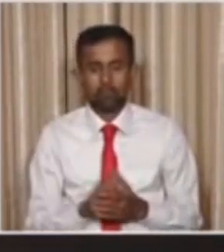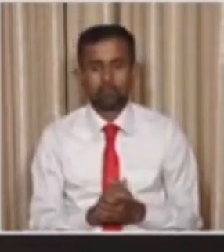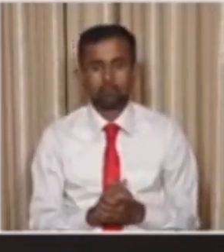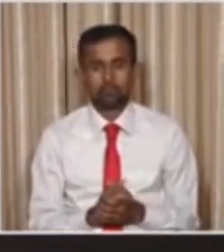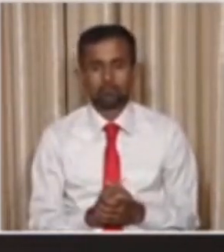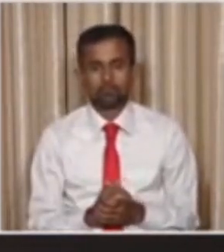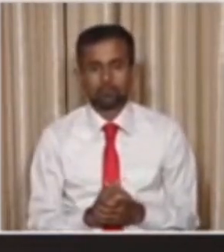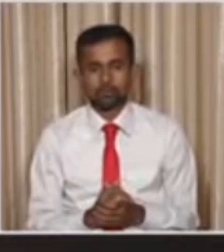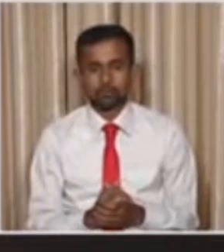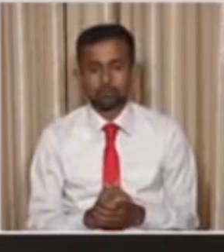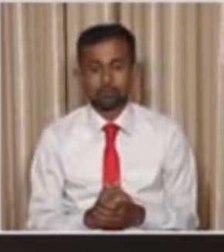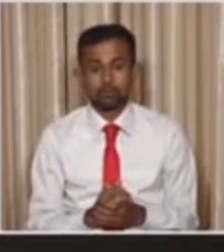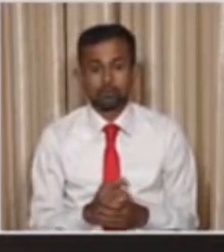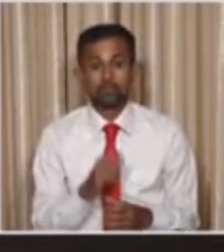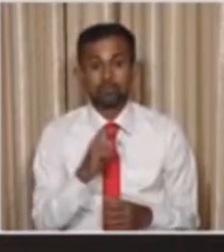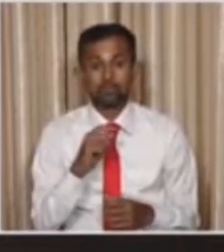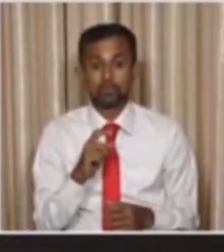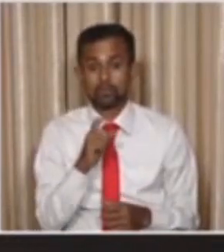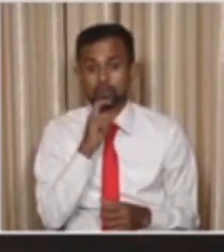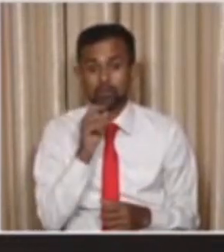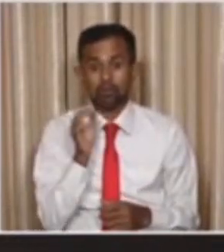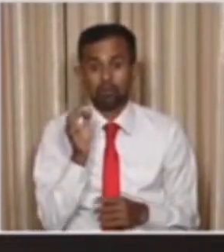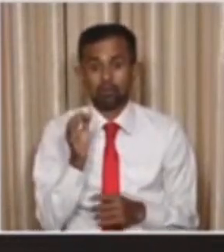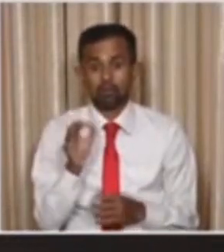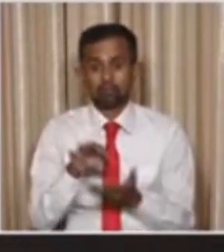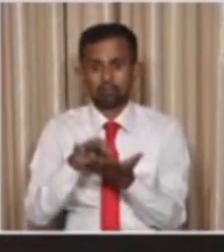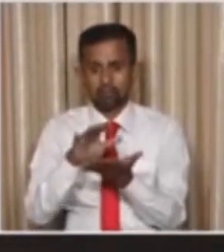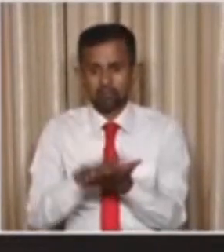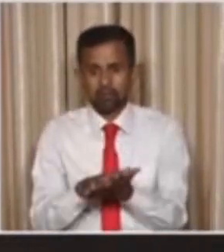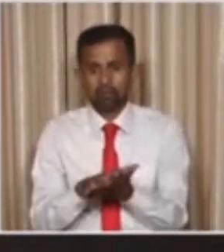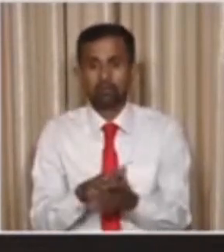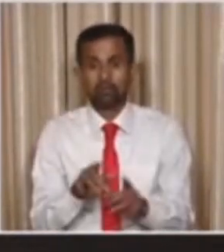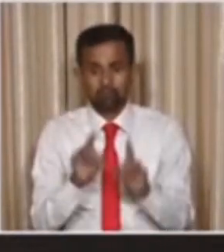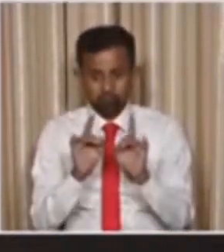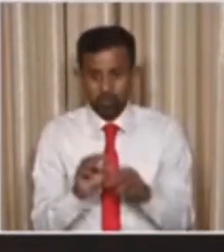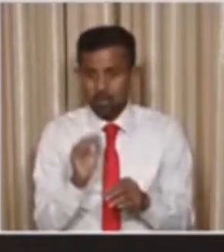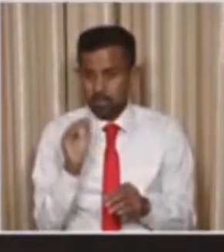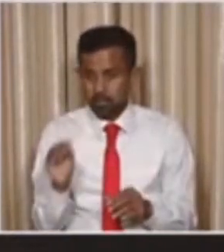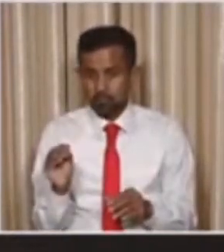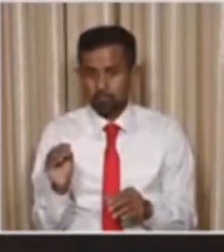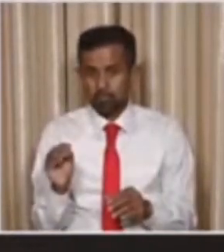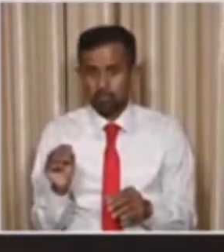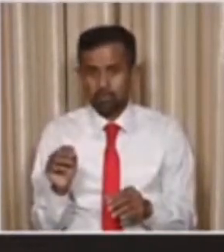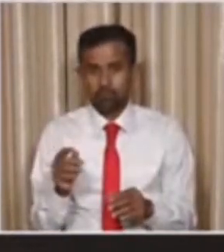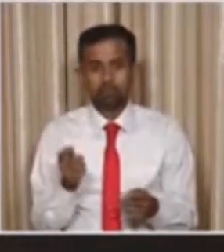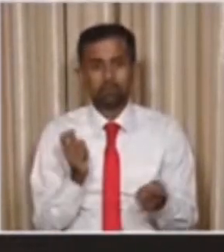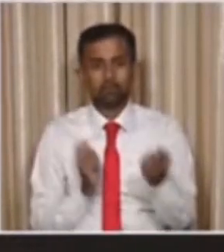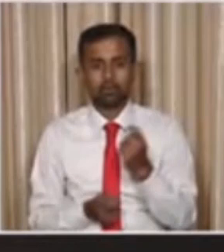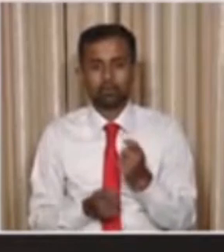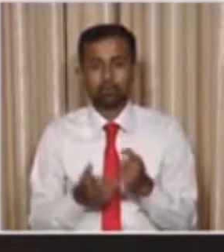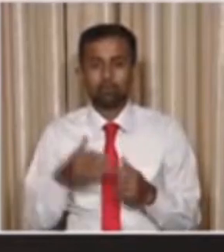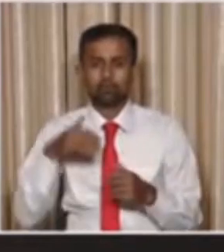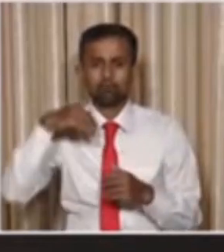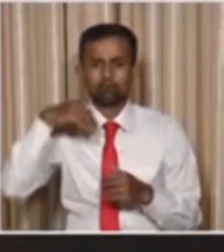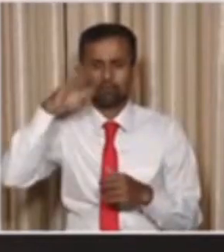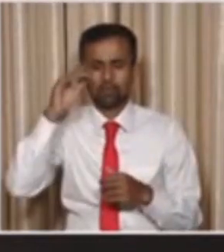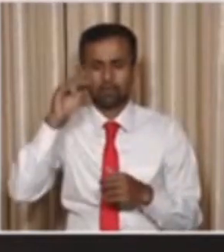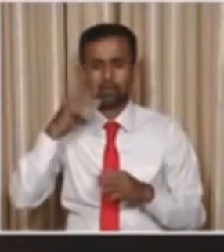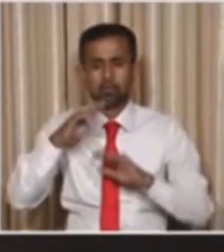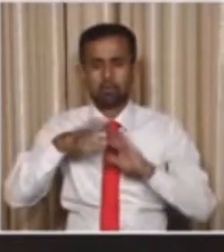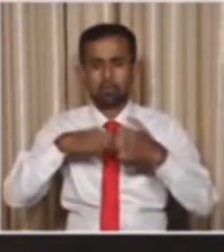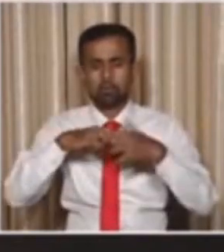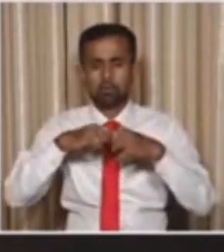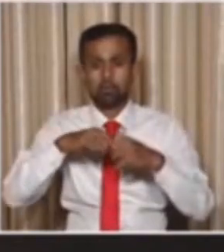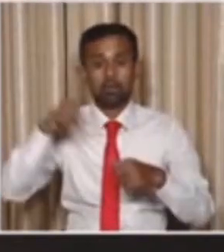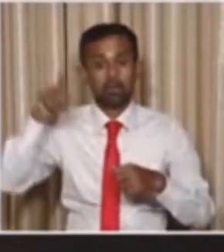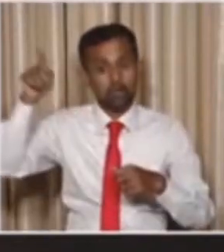ඒ අභියාදන අධිකරණ සභාපතිවරයා ගත්තේ තීන්දුව එවැනි තීන්දුවක් නම් මේ ක්‍රිකට් එකට වැඩිහා ගිහපු ලොකු අර්බුදයක් එතන තියෙනවා